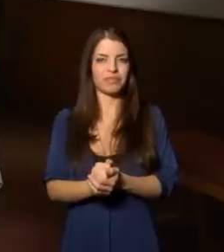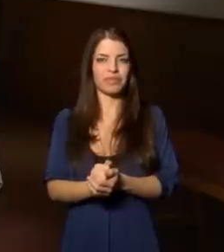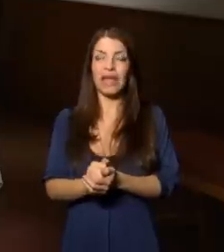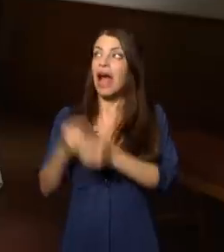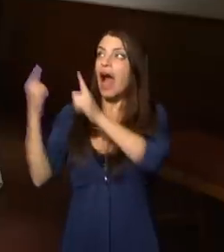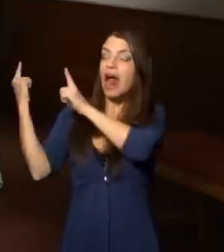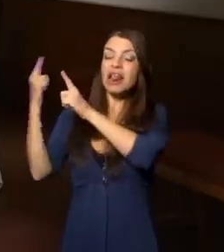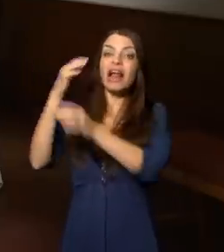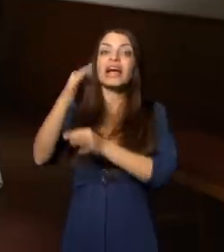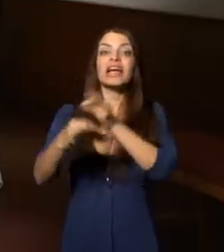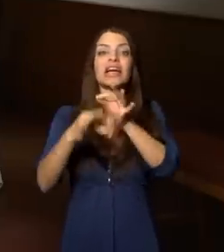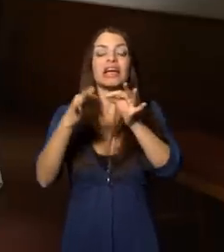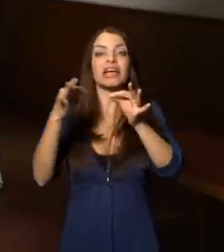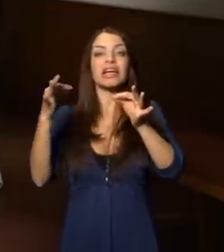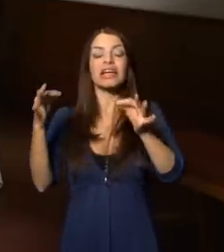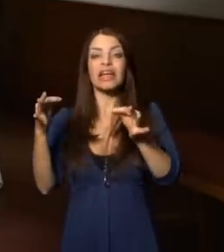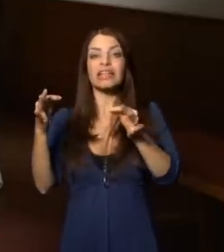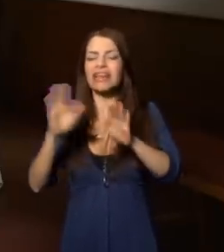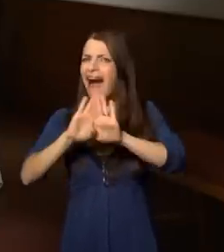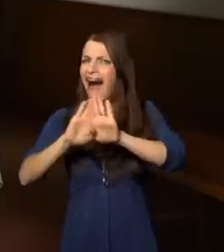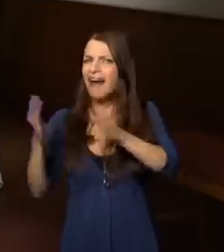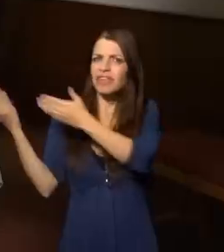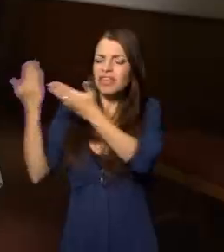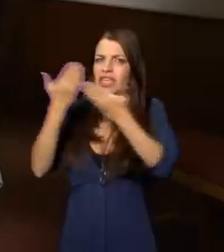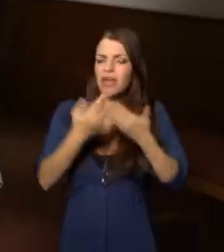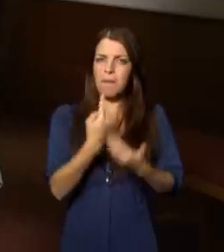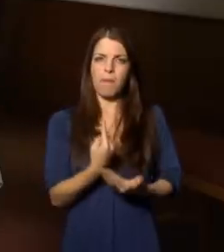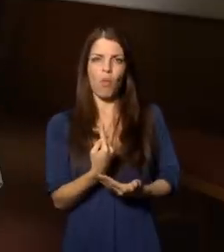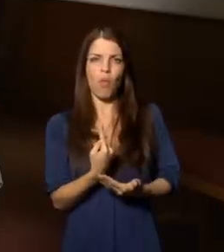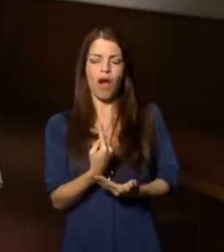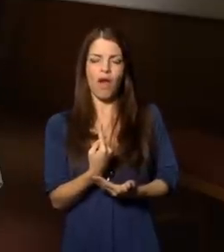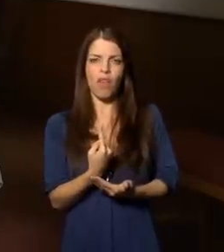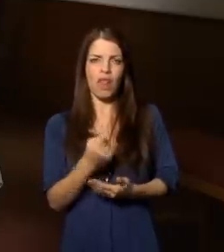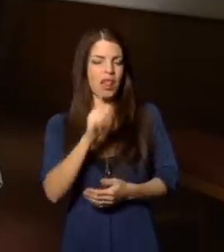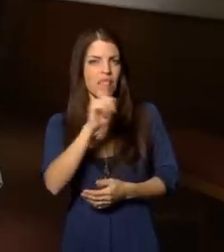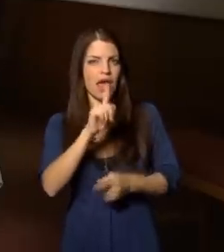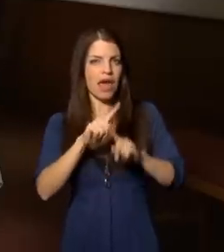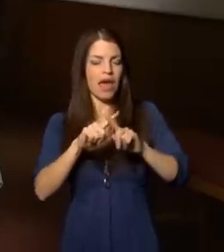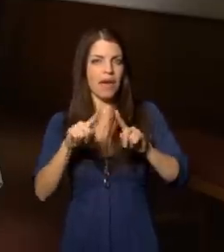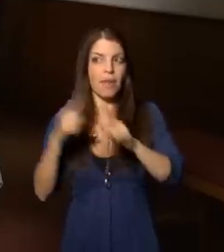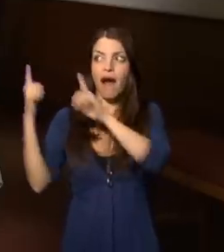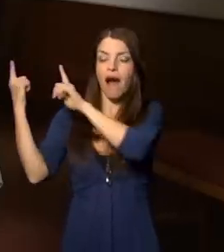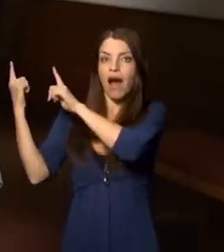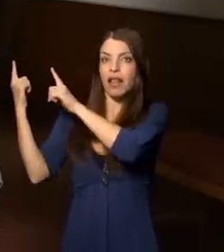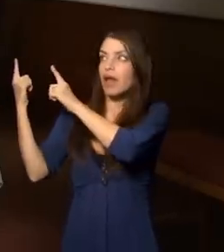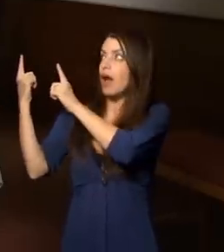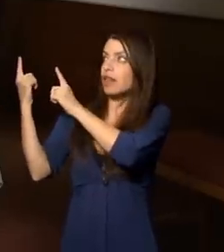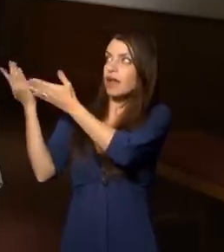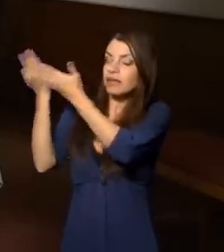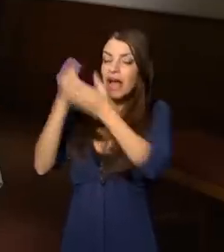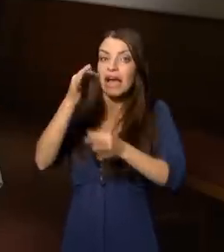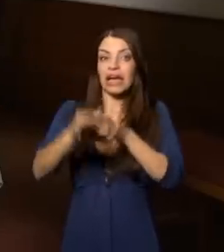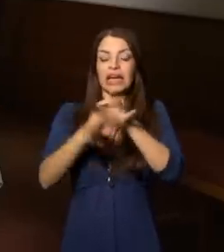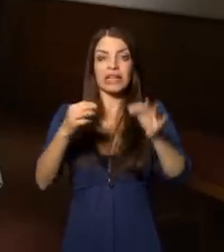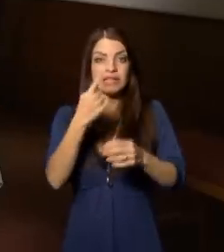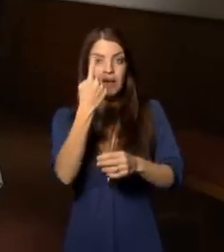Il-grazzja tal-Mulej miqat għal persuna waħedha f'egojiżmu, iżda tingħata lill-persuna biex